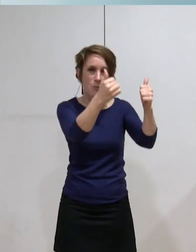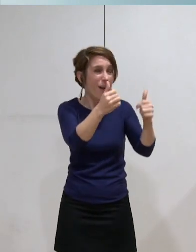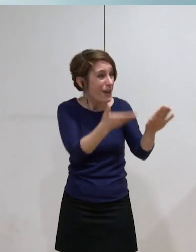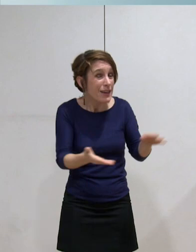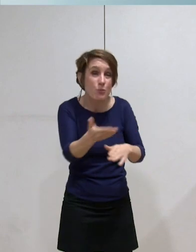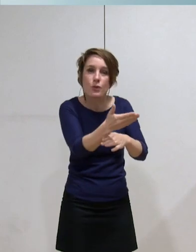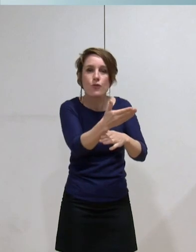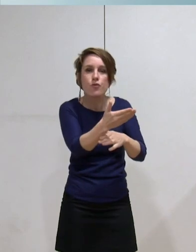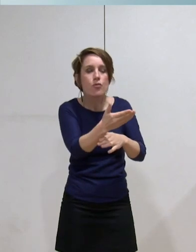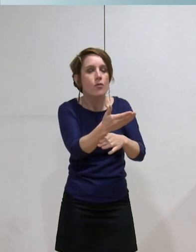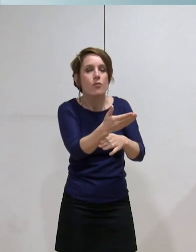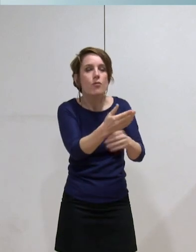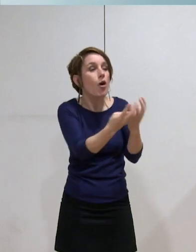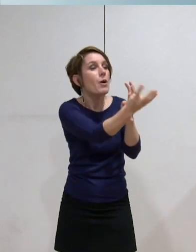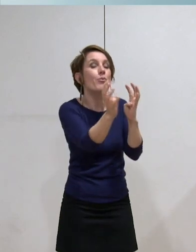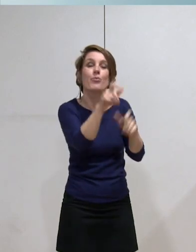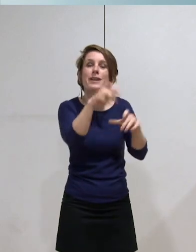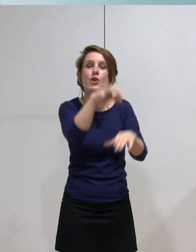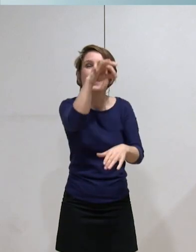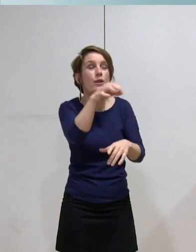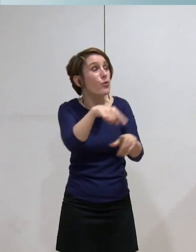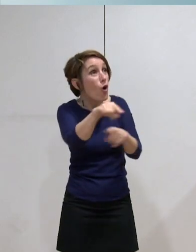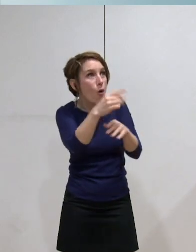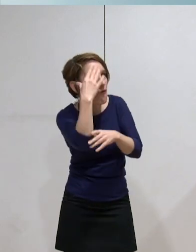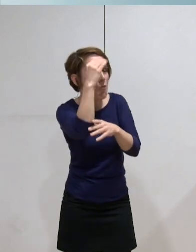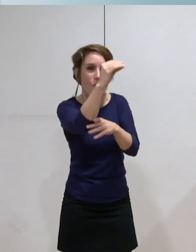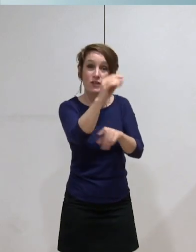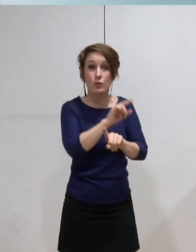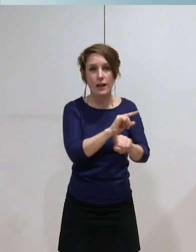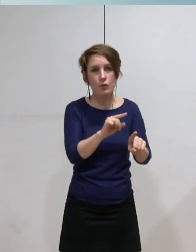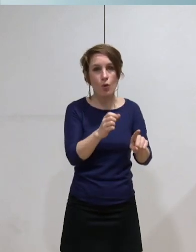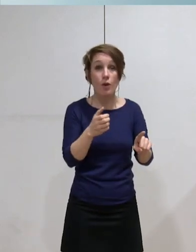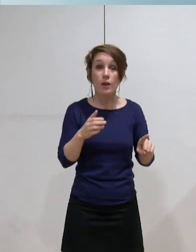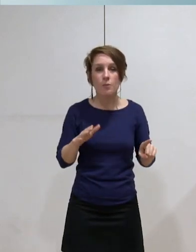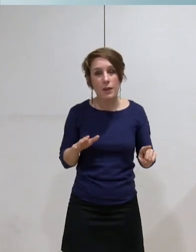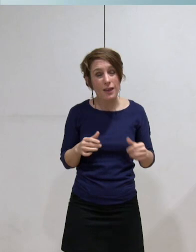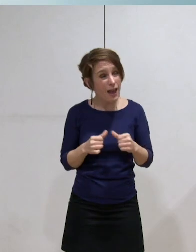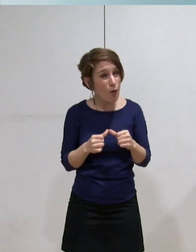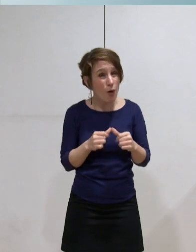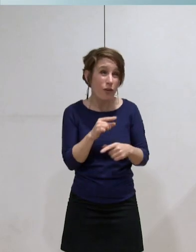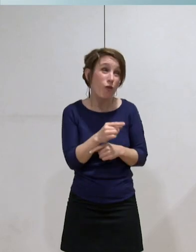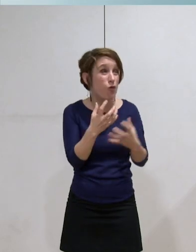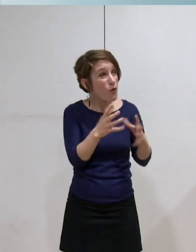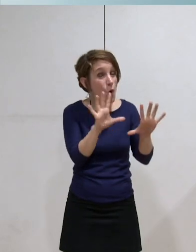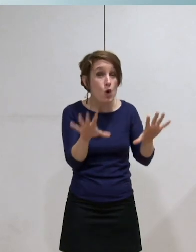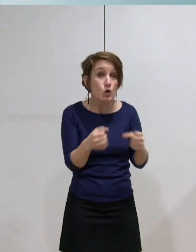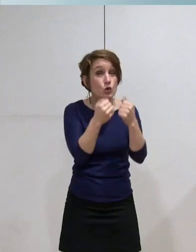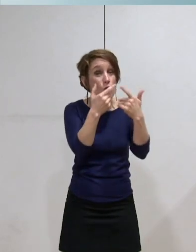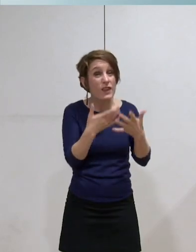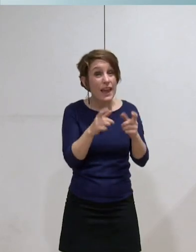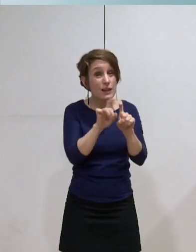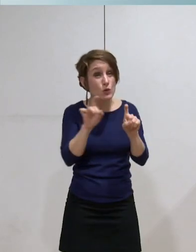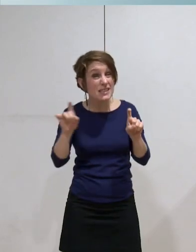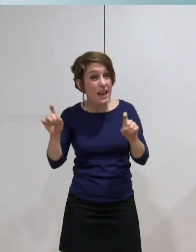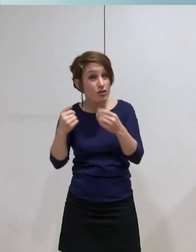or aujourd'hui pour sauver quelques sièges de conseillers régionaux aussi peu au demeurant et bien vous avez fait